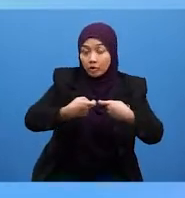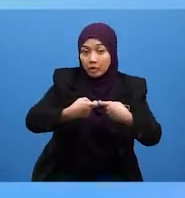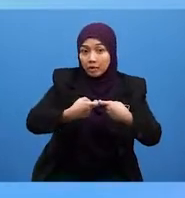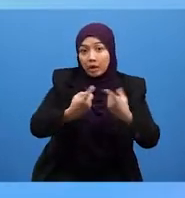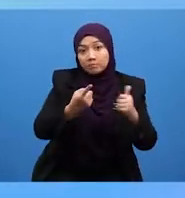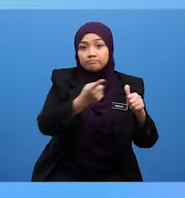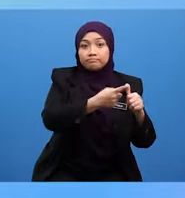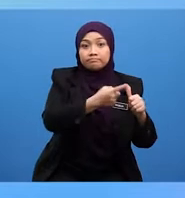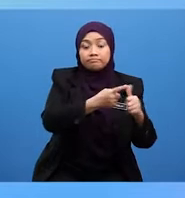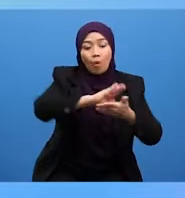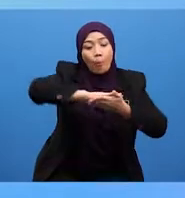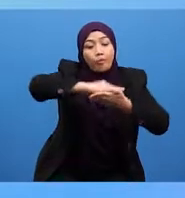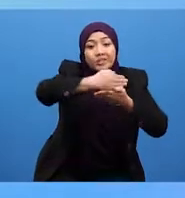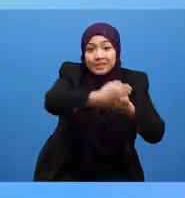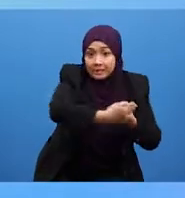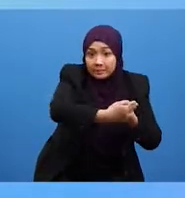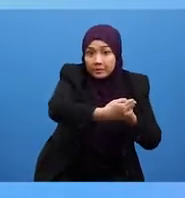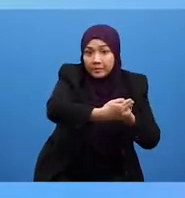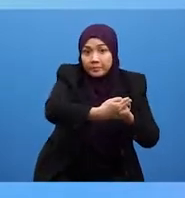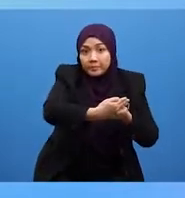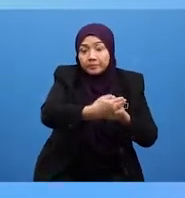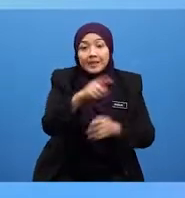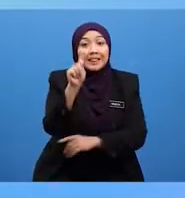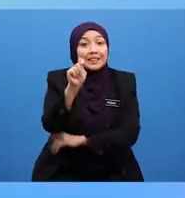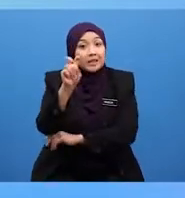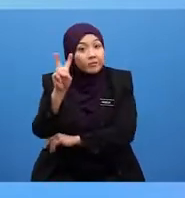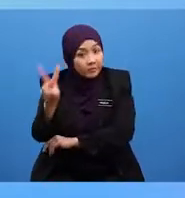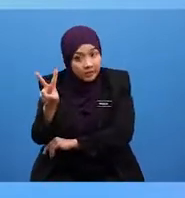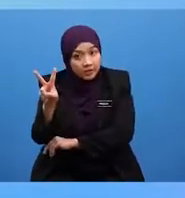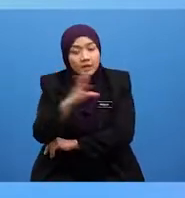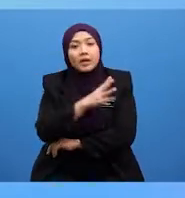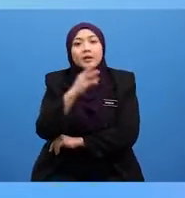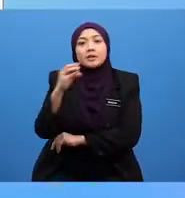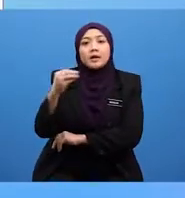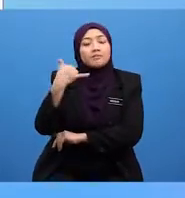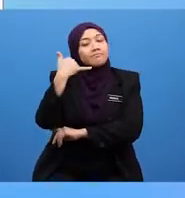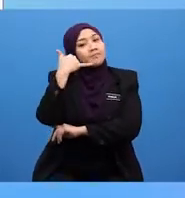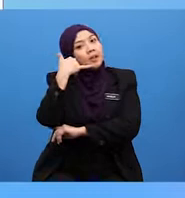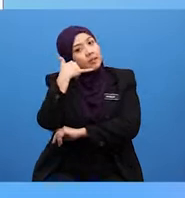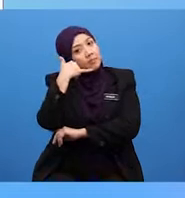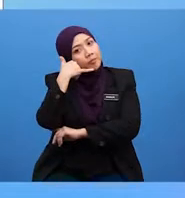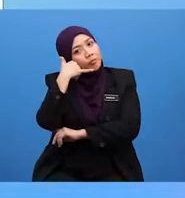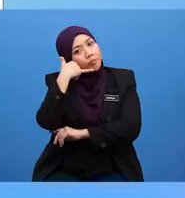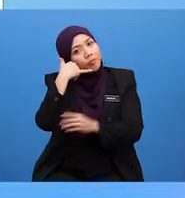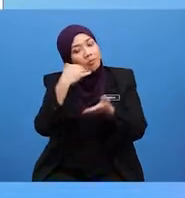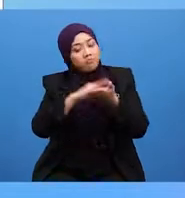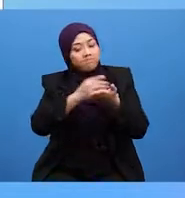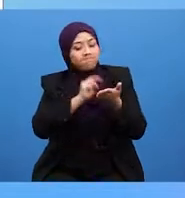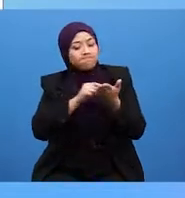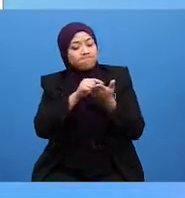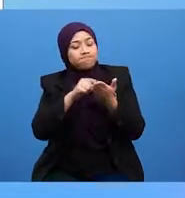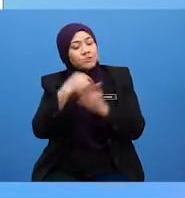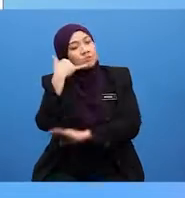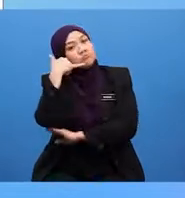seperti komputer riba, televisyen, dan telefon bimbit yang